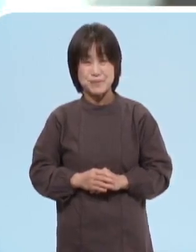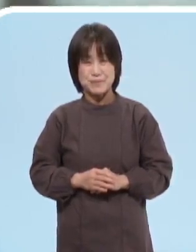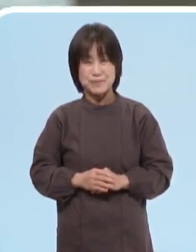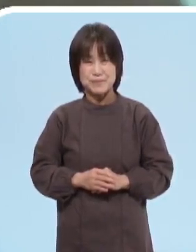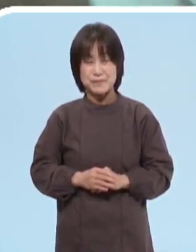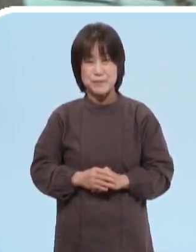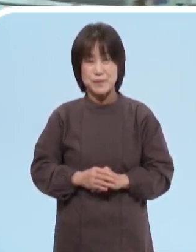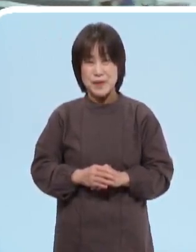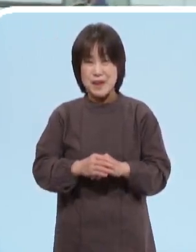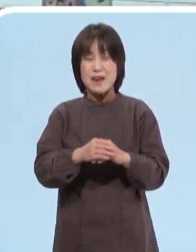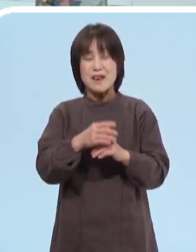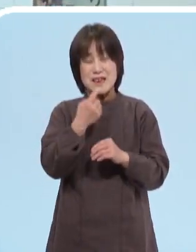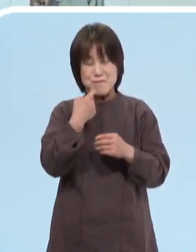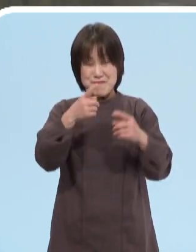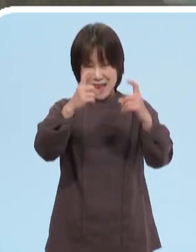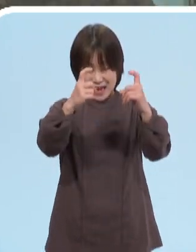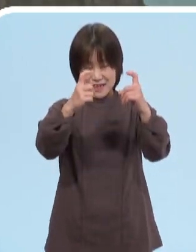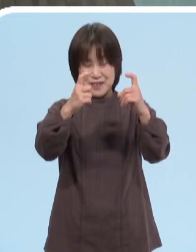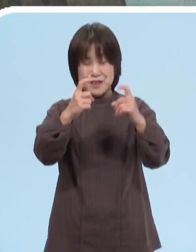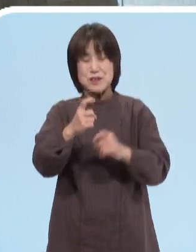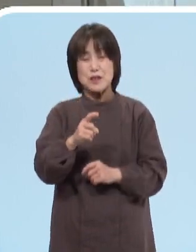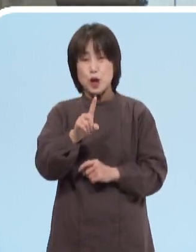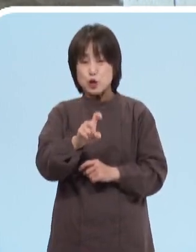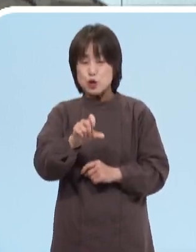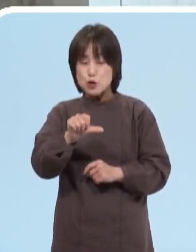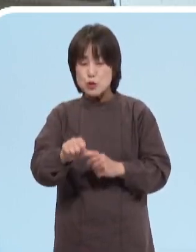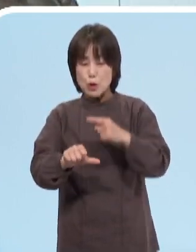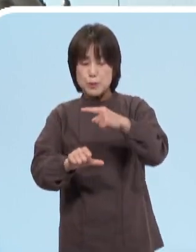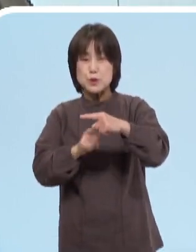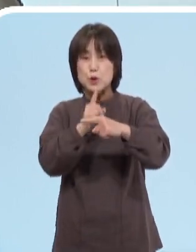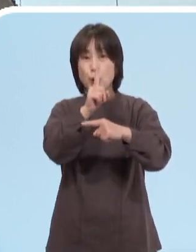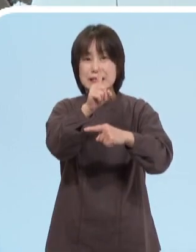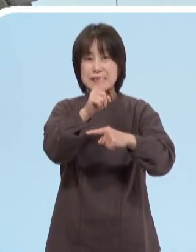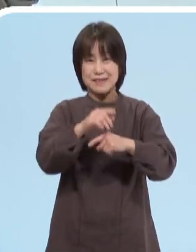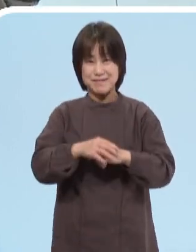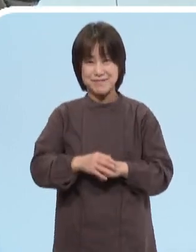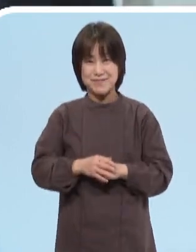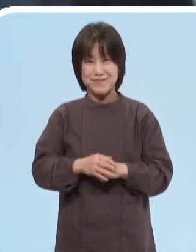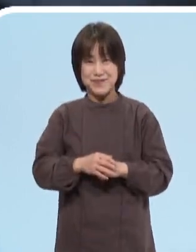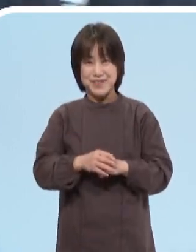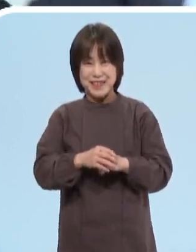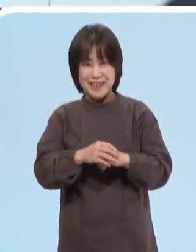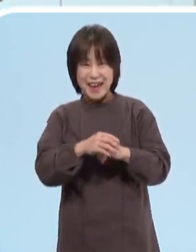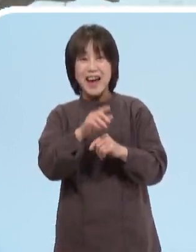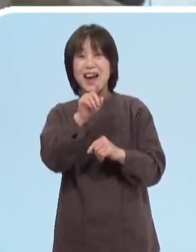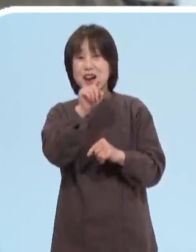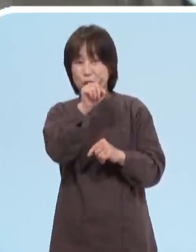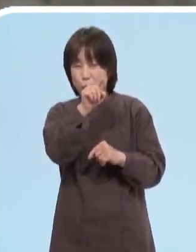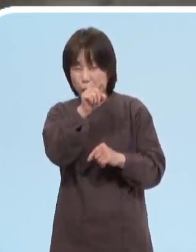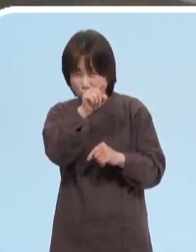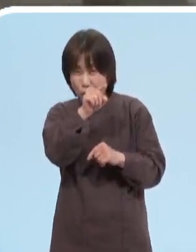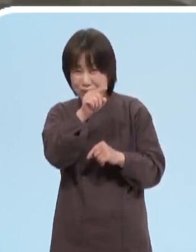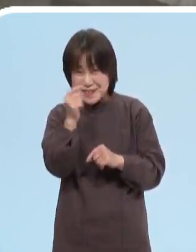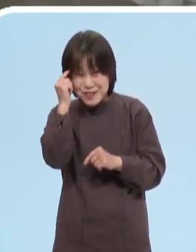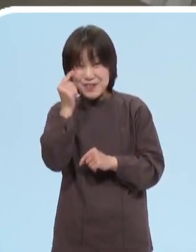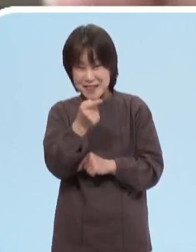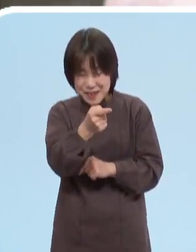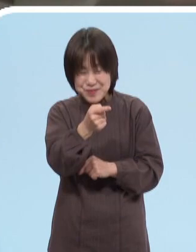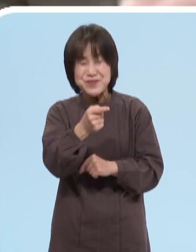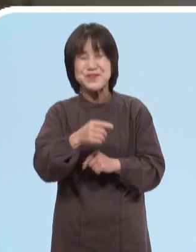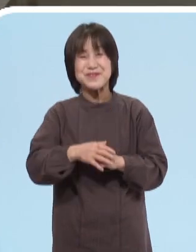姫路城大天守、15分の1の模型になってます。 あ、 そこですね。気づき